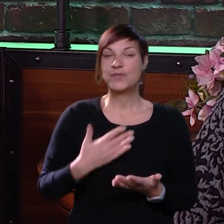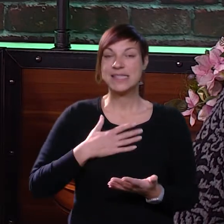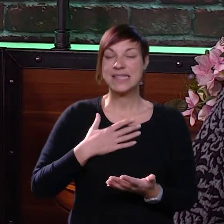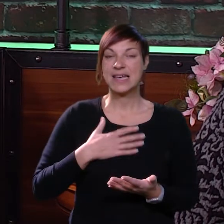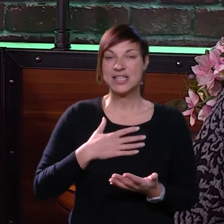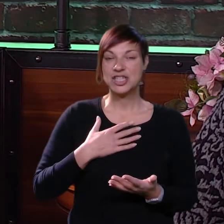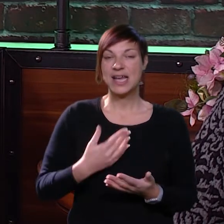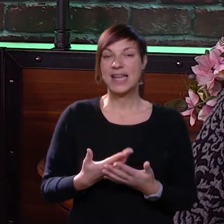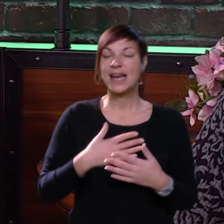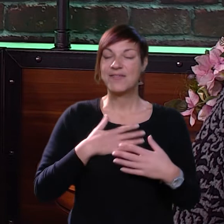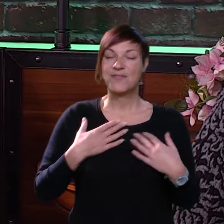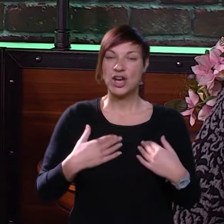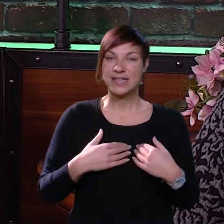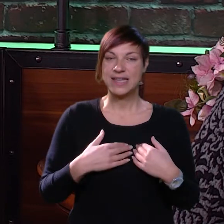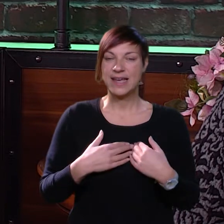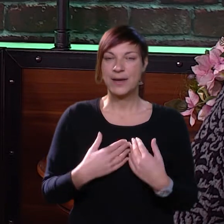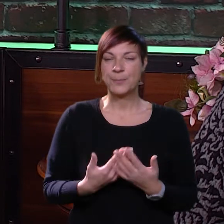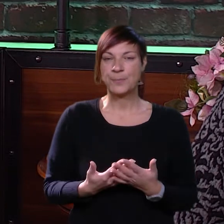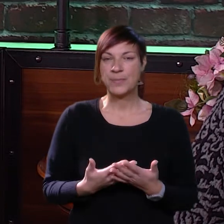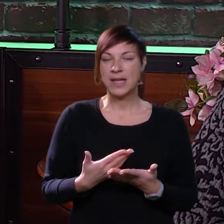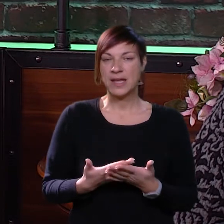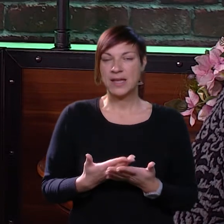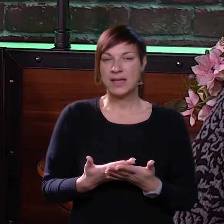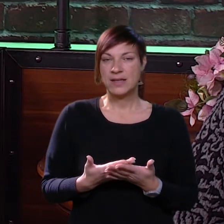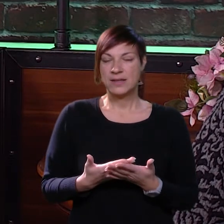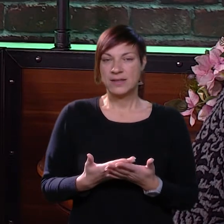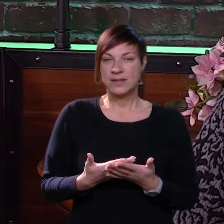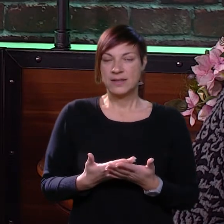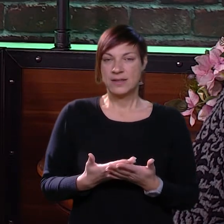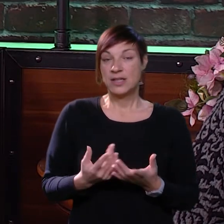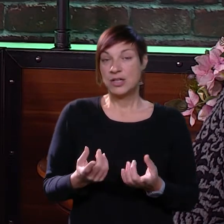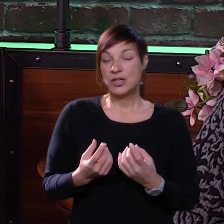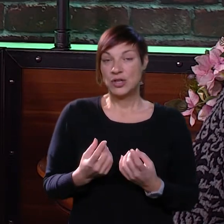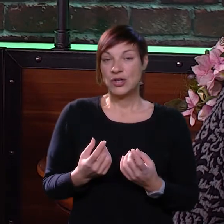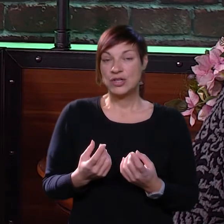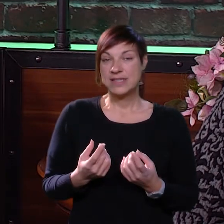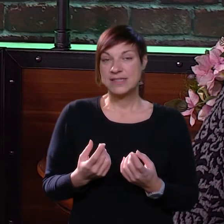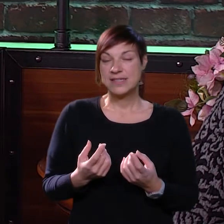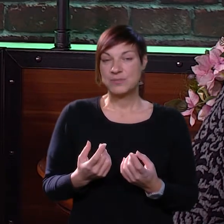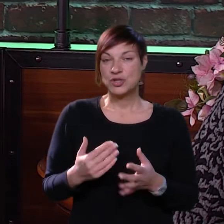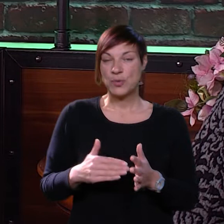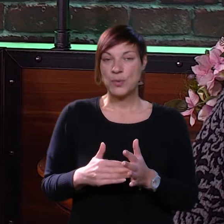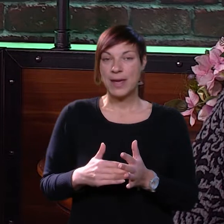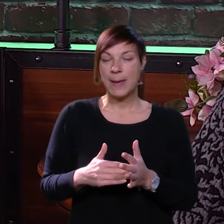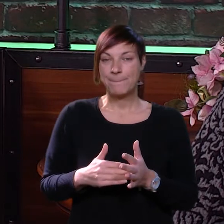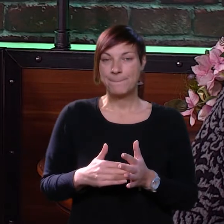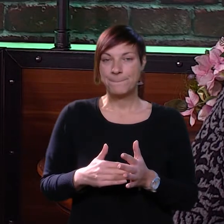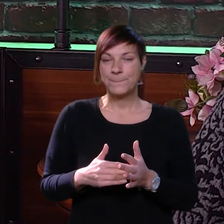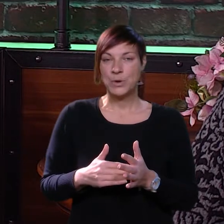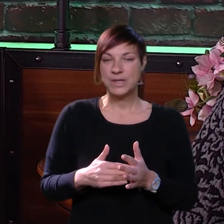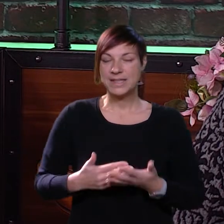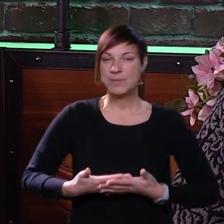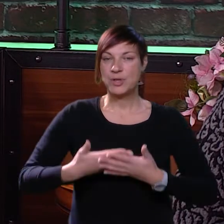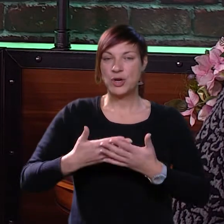dijete je tu, vi ste ga željeli, volite ga, ono biti u suštini, osim naravno što mu je potrebno